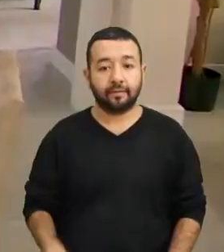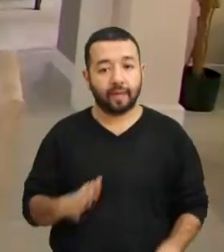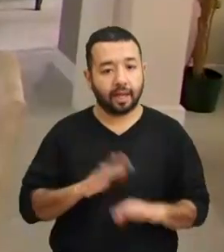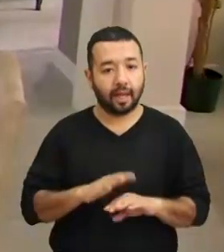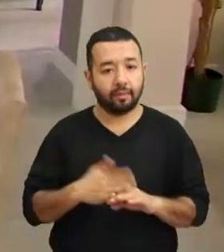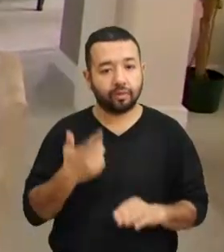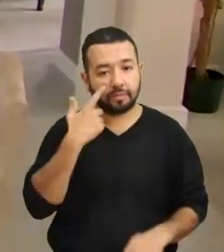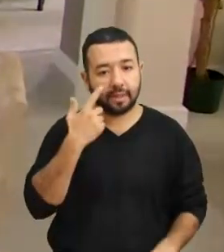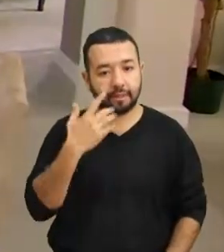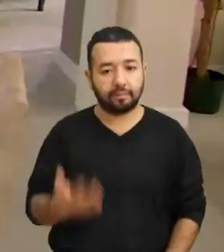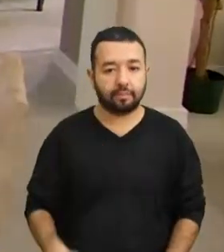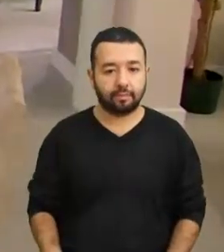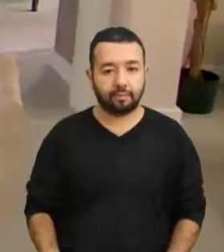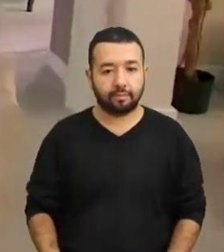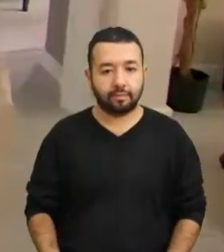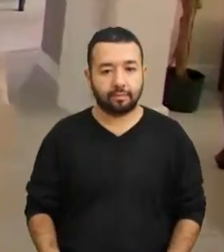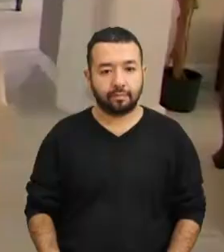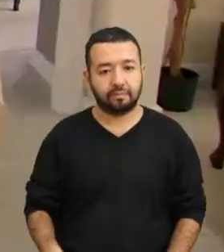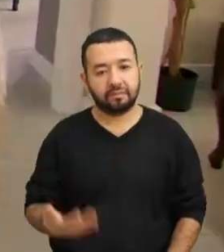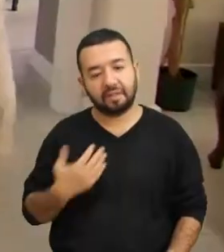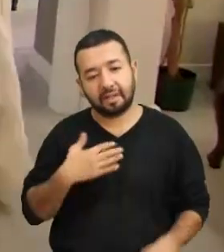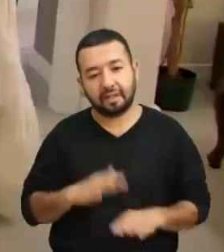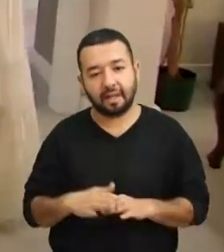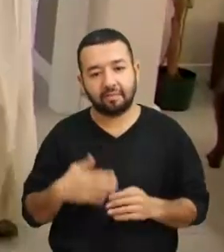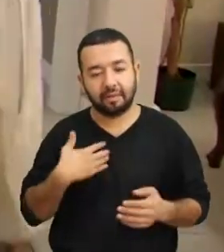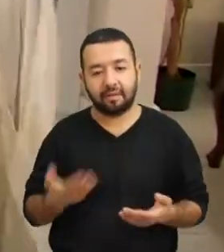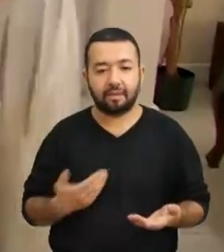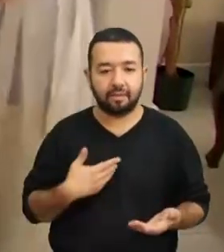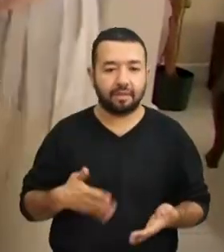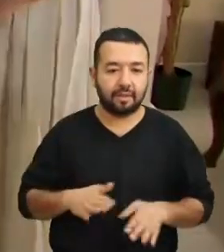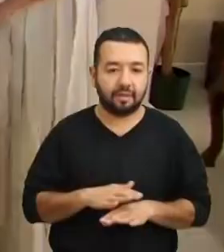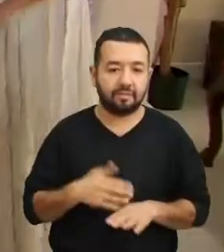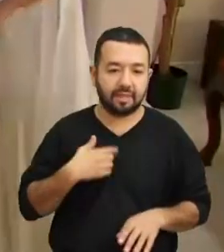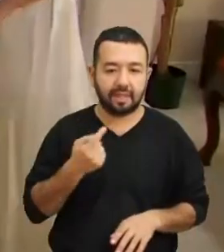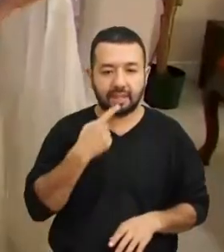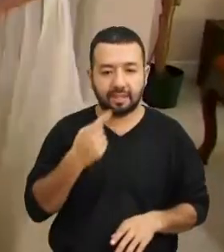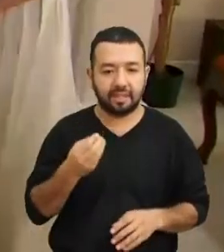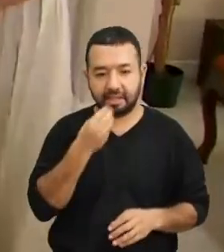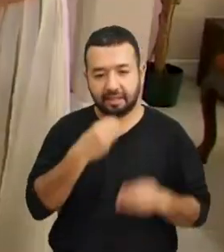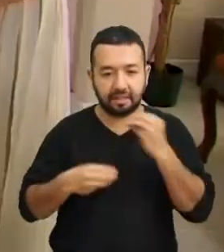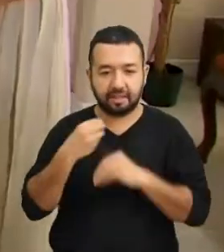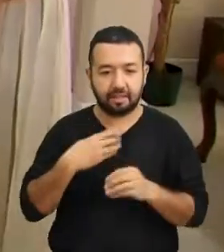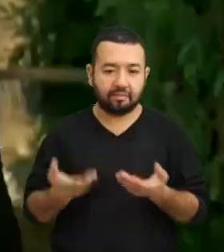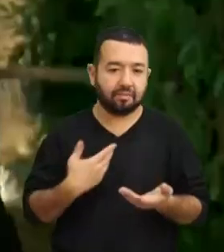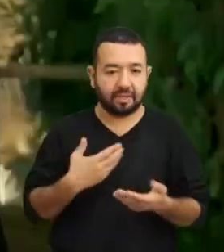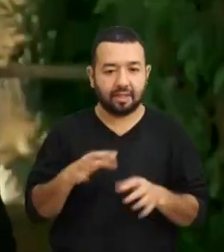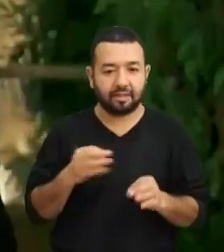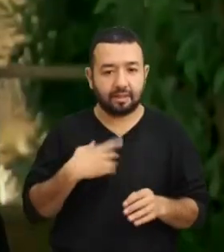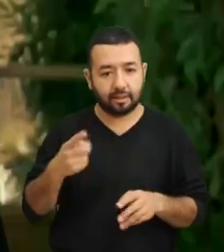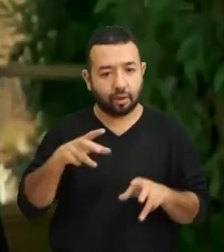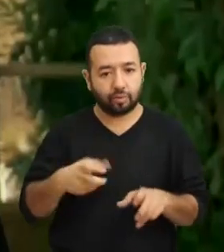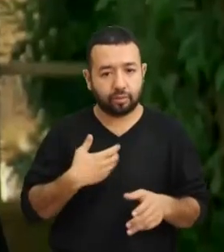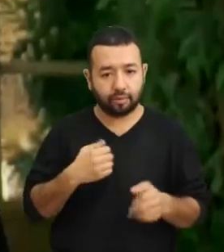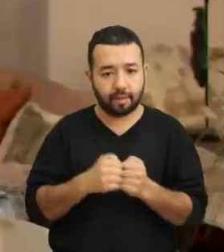Ne yapıyorsunuz bakalım? Ne yapalım işte ya, böyle biraz dedik ki abur cubur bir şeyler yiyelim falan. Sen de